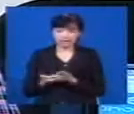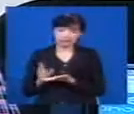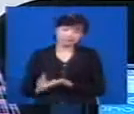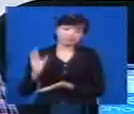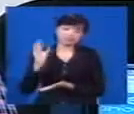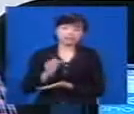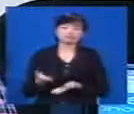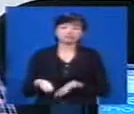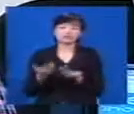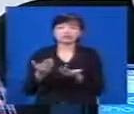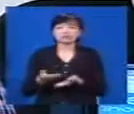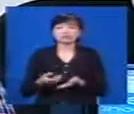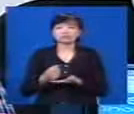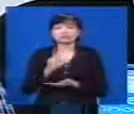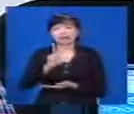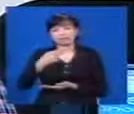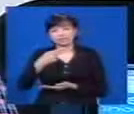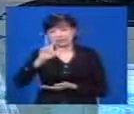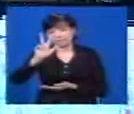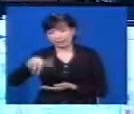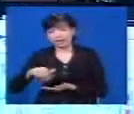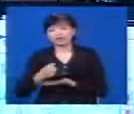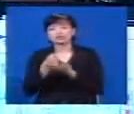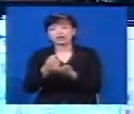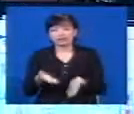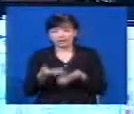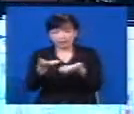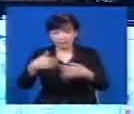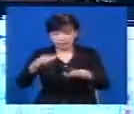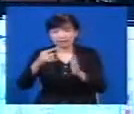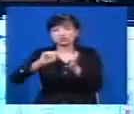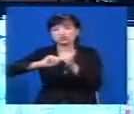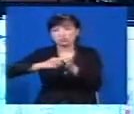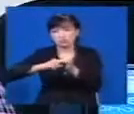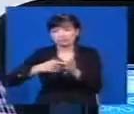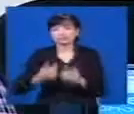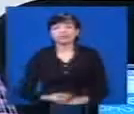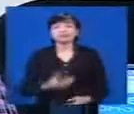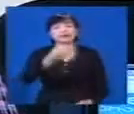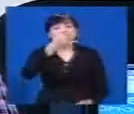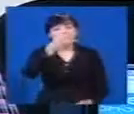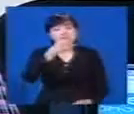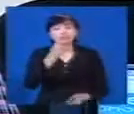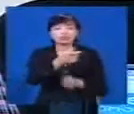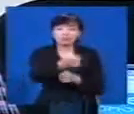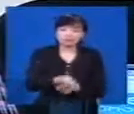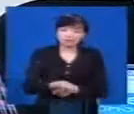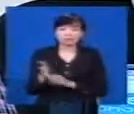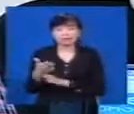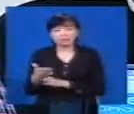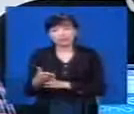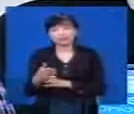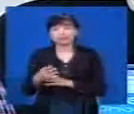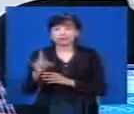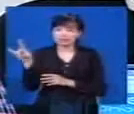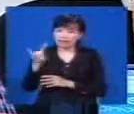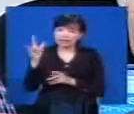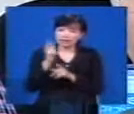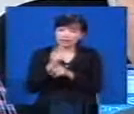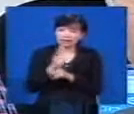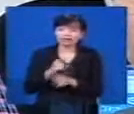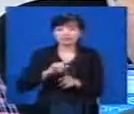ะครับได้ถึง 33,000 บาทนะครับส่วนที่3ด้านอาชีพครับไม่ว่าเกษตรประมงปศุสัตว์นะครับหรืออาชีพอื่